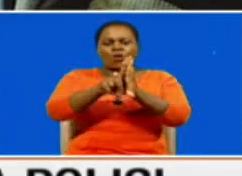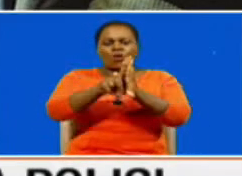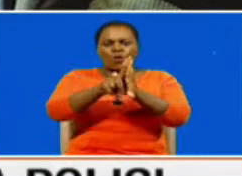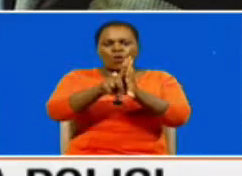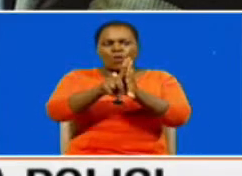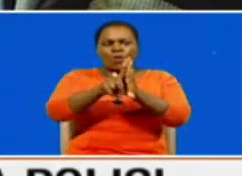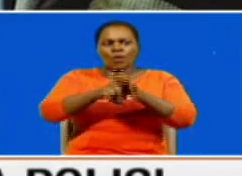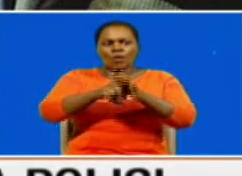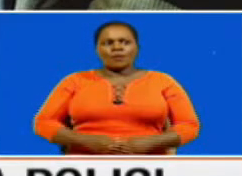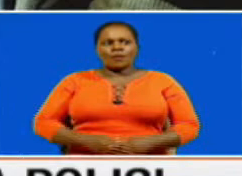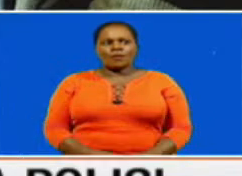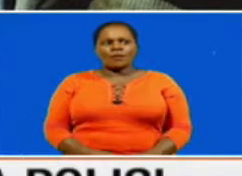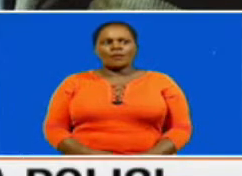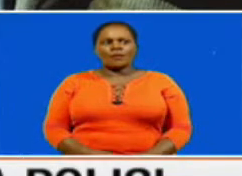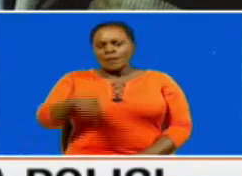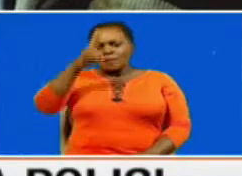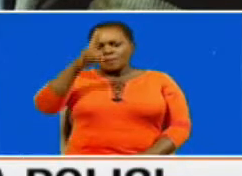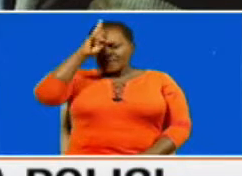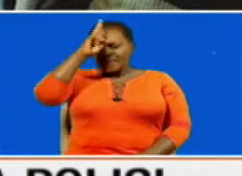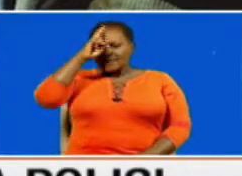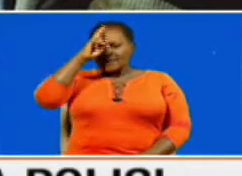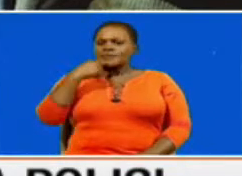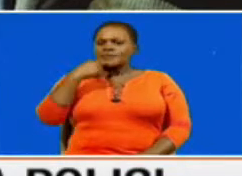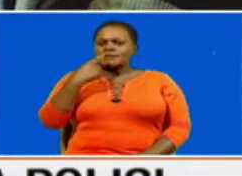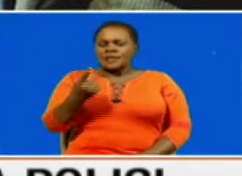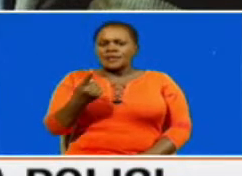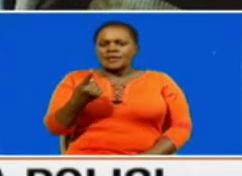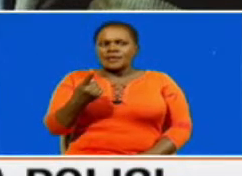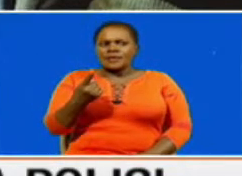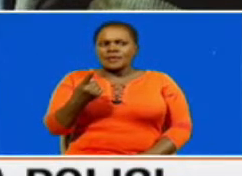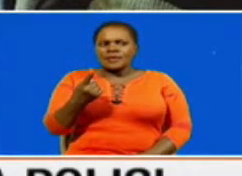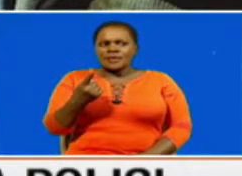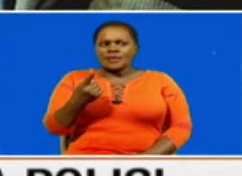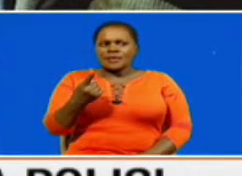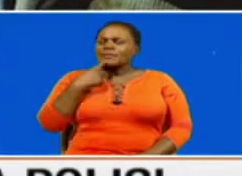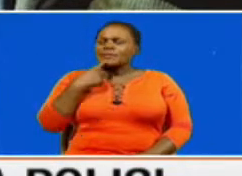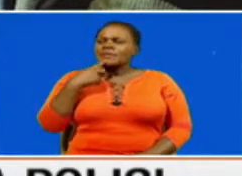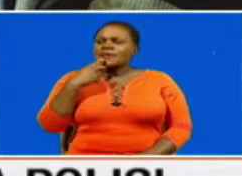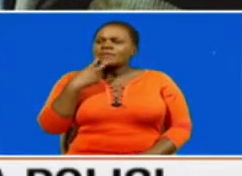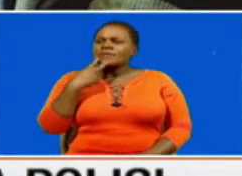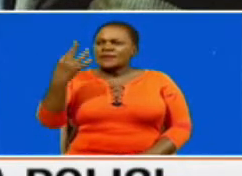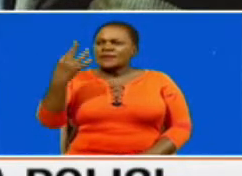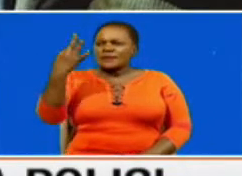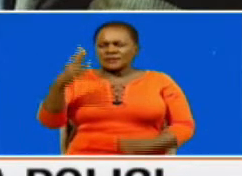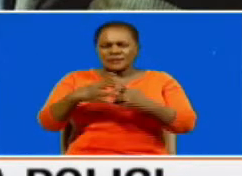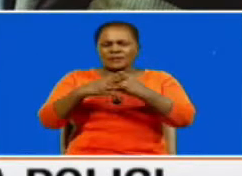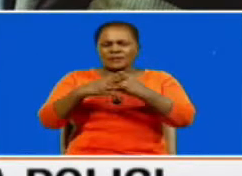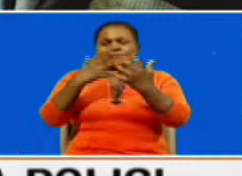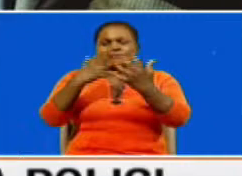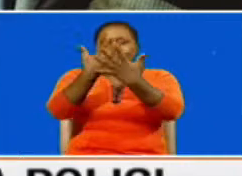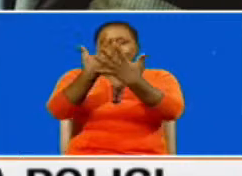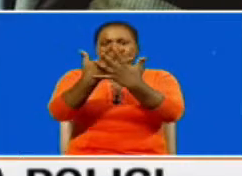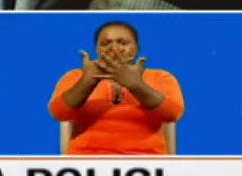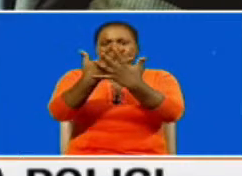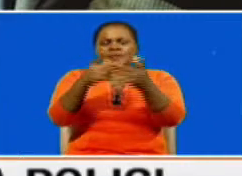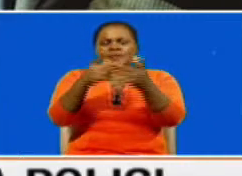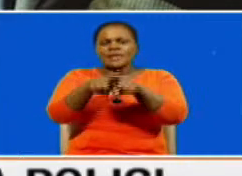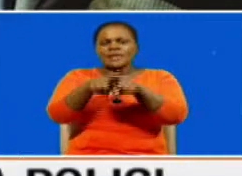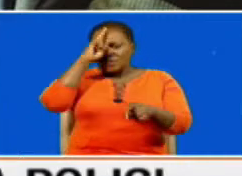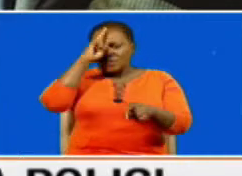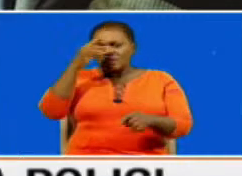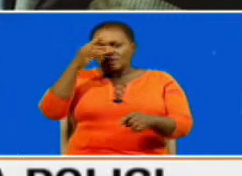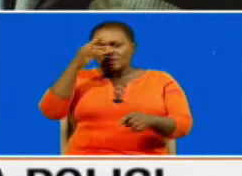na waandamanaji. Polisi wanadai mtu mmoja aliaga dunia huku wengine 238 wakitiwa mbaroni, kando na